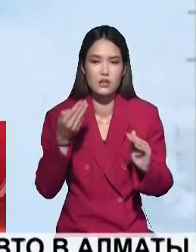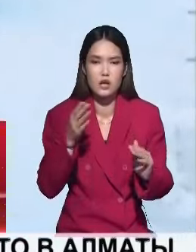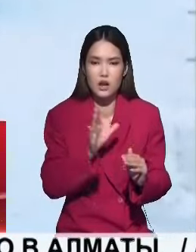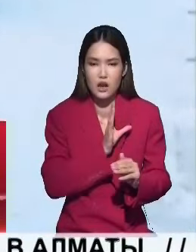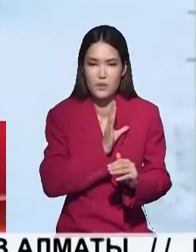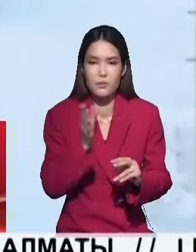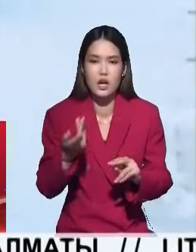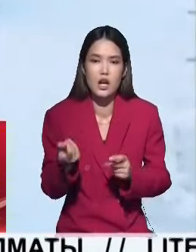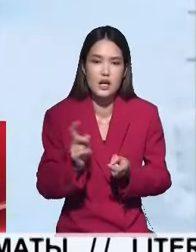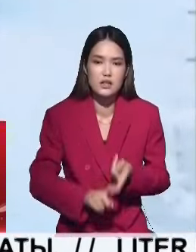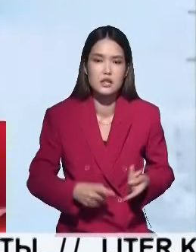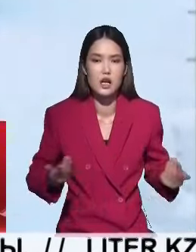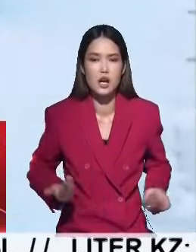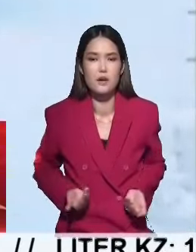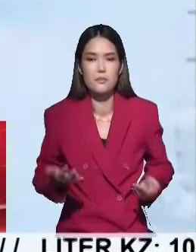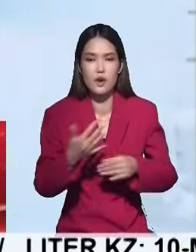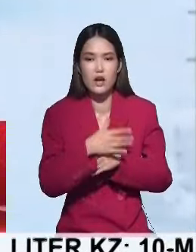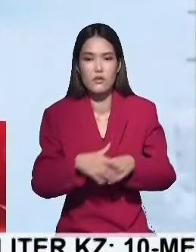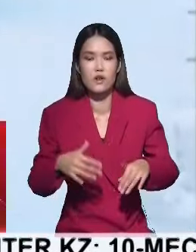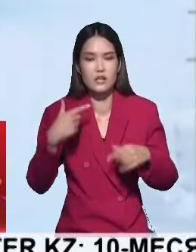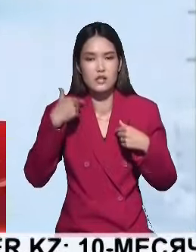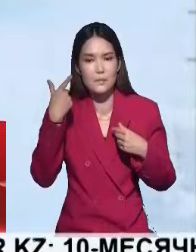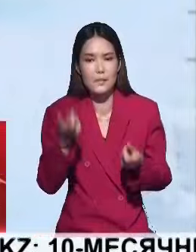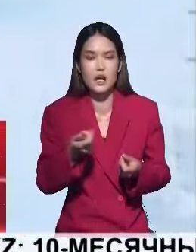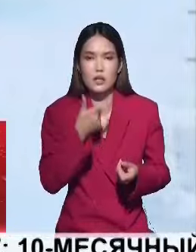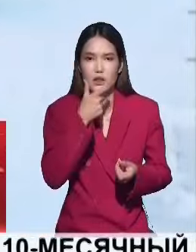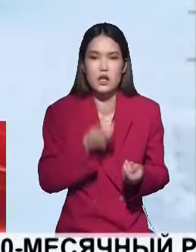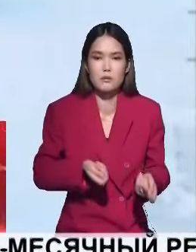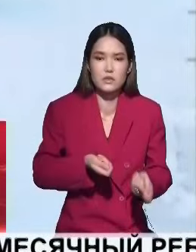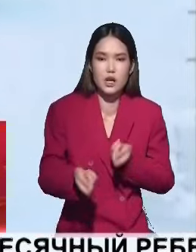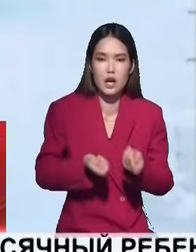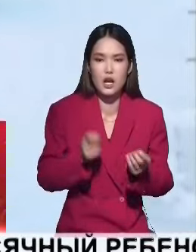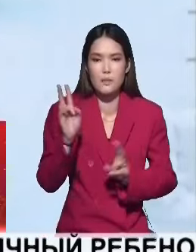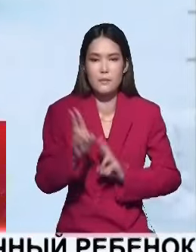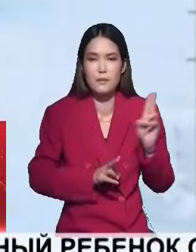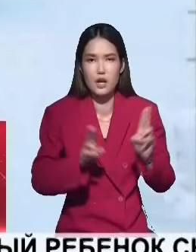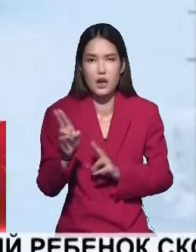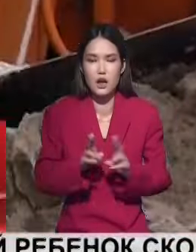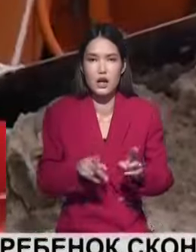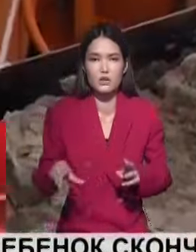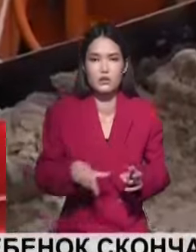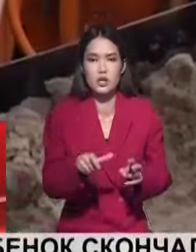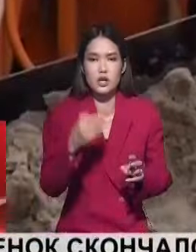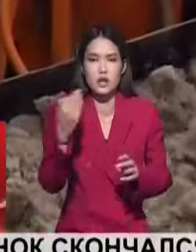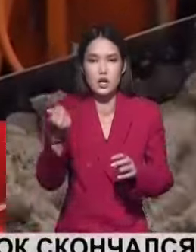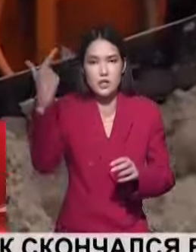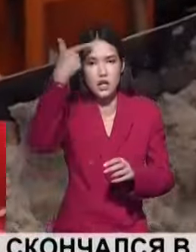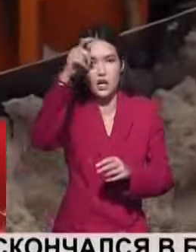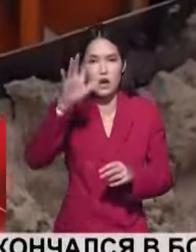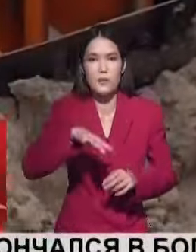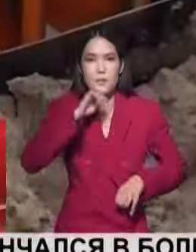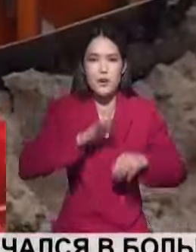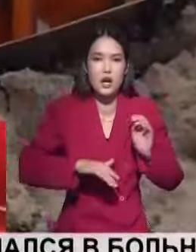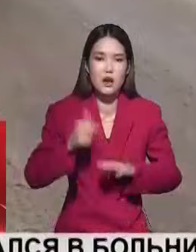связи с чем призываем водителей быть максимально внимательными, соблюдать установленный скоростной режим и держать безопасную дистанцию. По данным экспертов, с